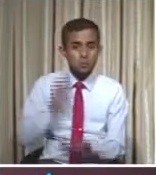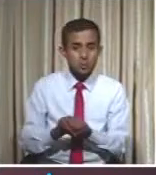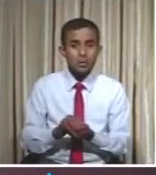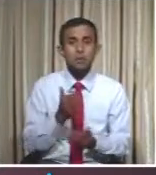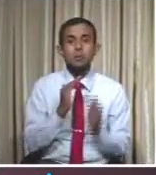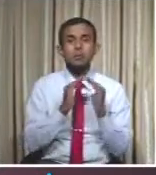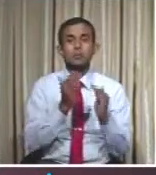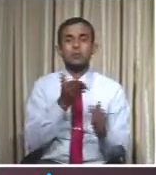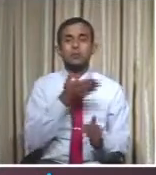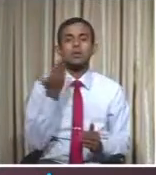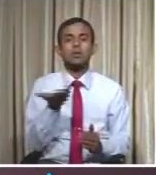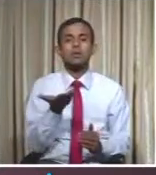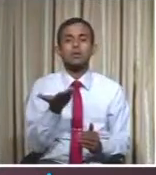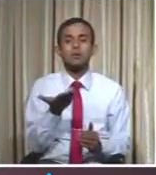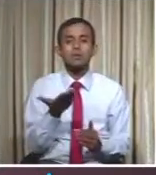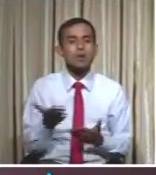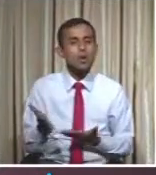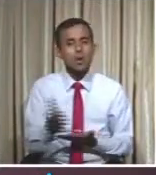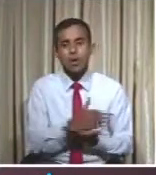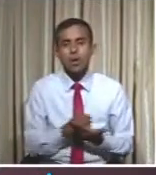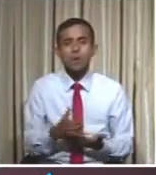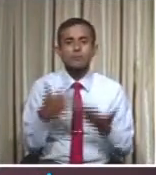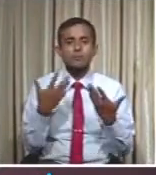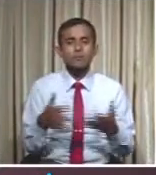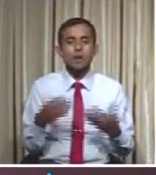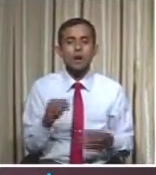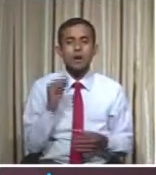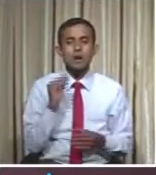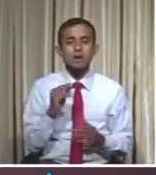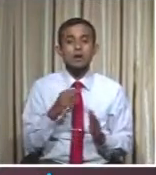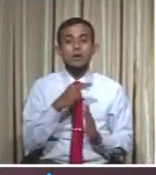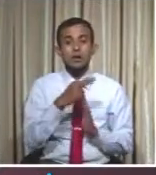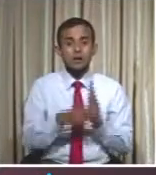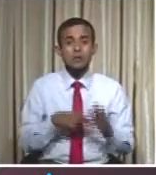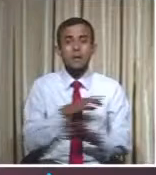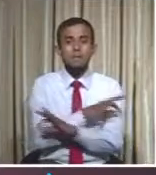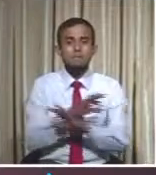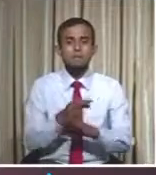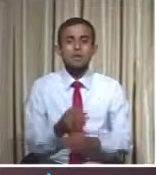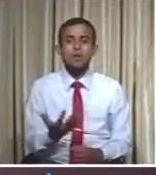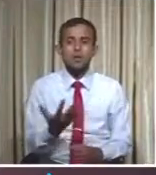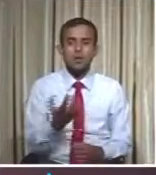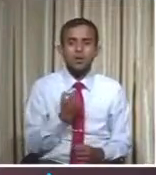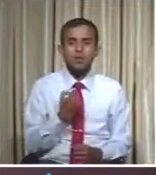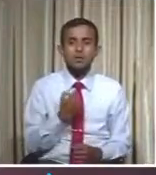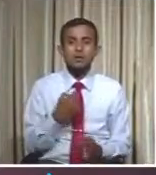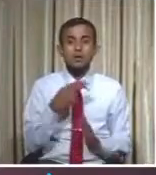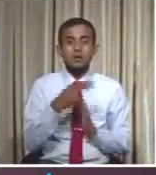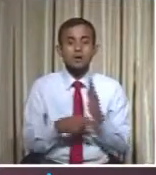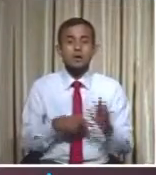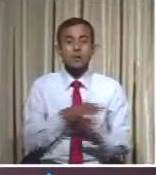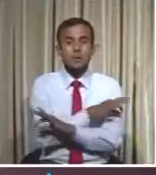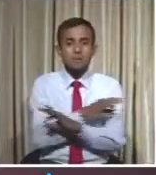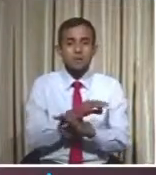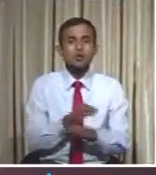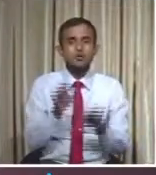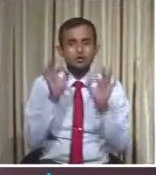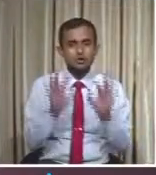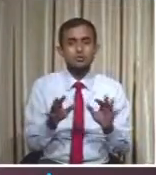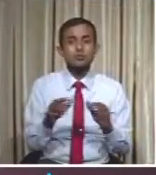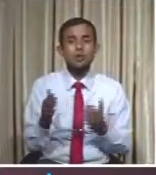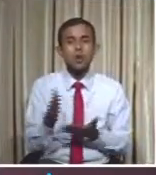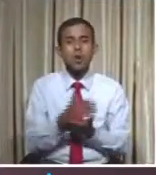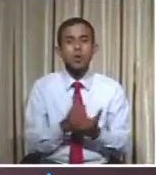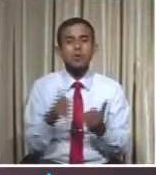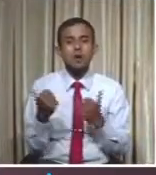හැකියාව තියෙන්න ඕනේ මේවා සියල්ලම සිද්ධ වෙන්න නම් ජාතික සැලැස්මක් අවශ්‍යයි ඒ ජාතික සැලැස්ම අනුව තමයි මේ සියලු